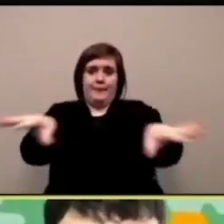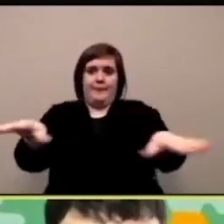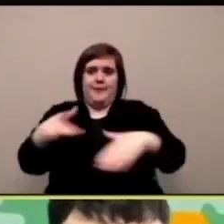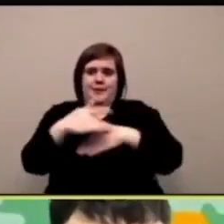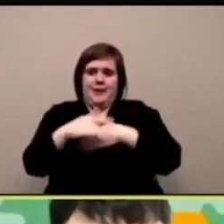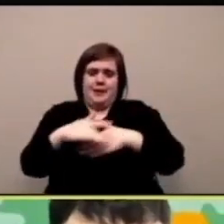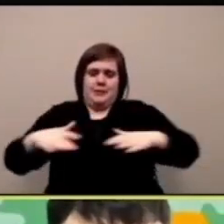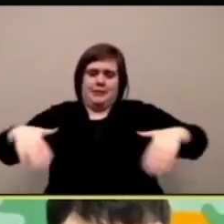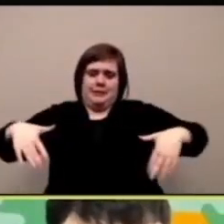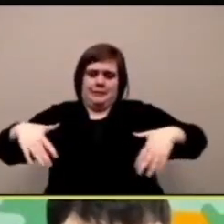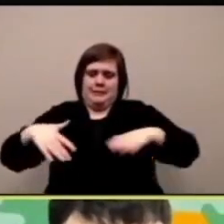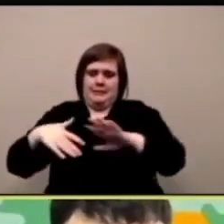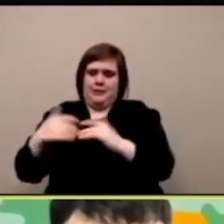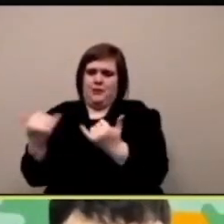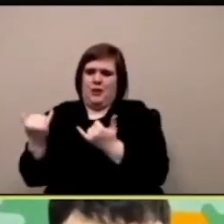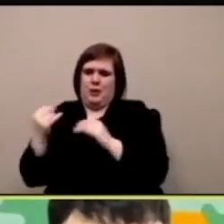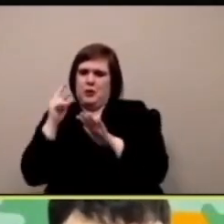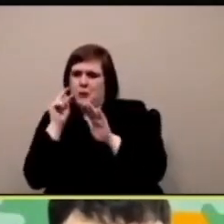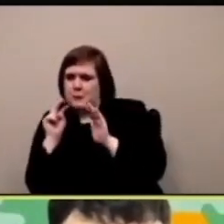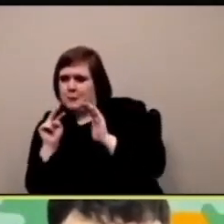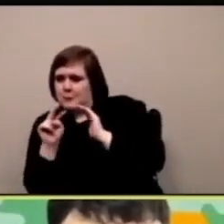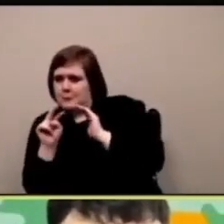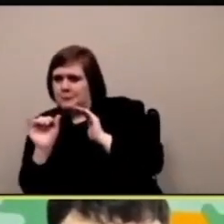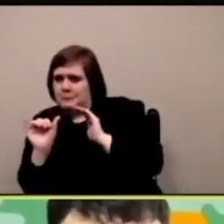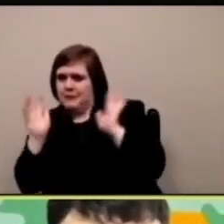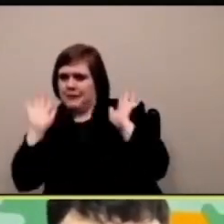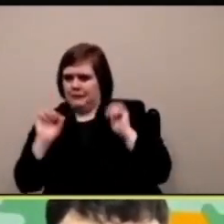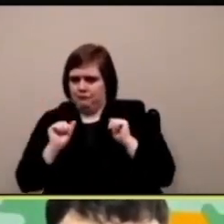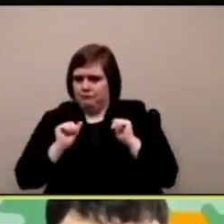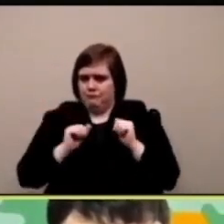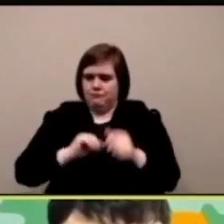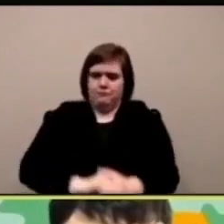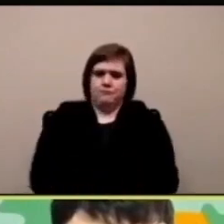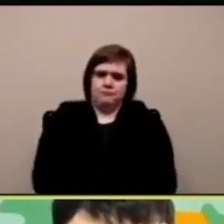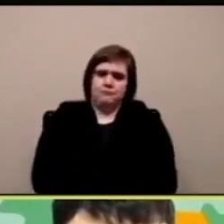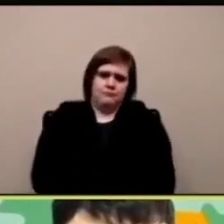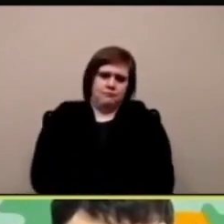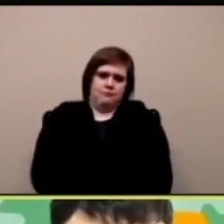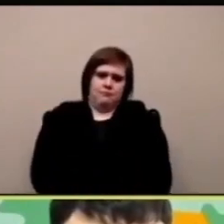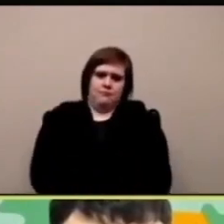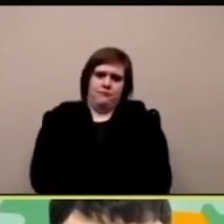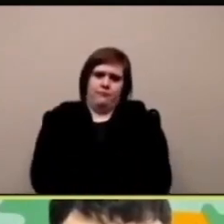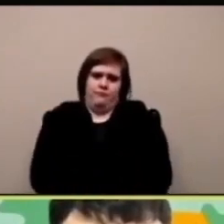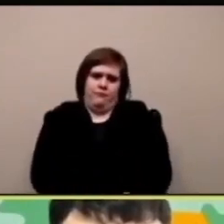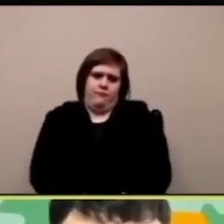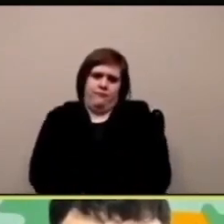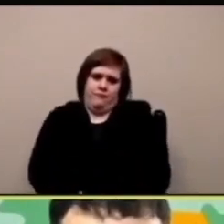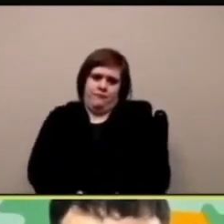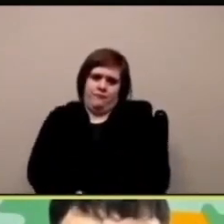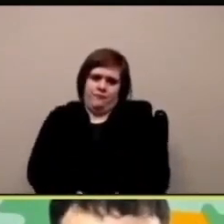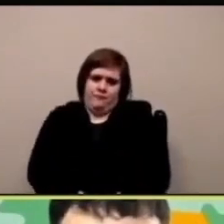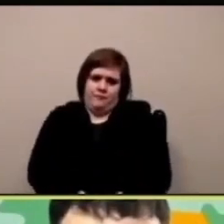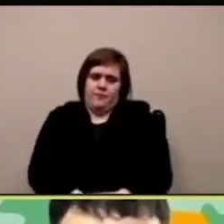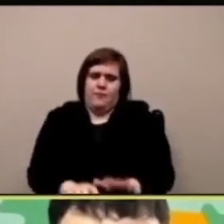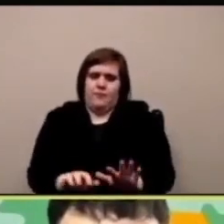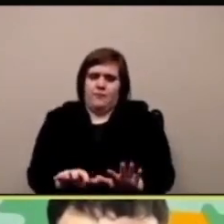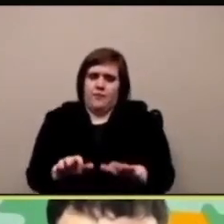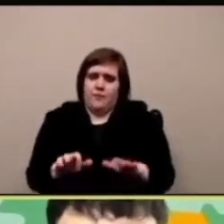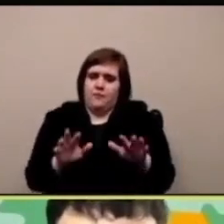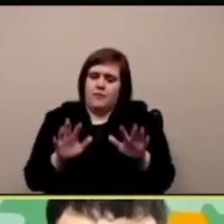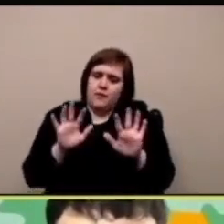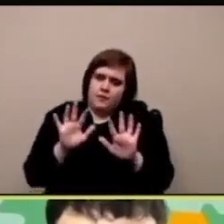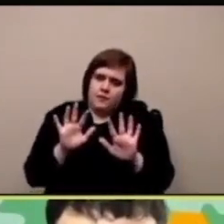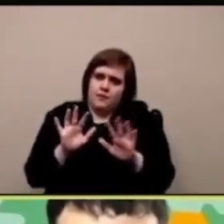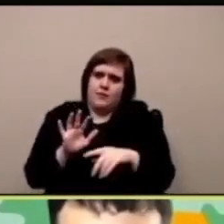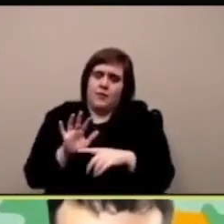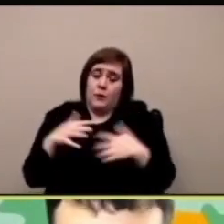リンクを使えるのでしょうかそうですねあのまだ公開できない状況なので今日